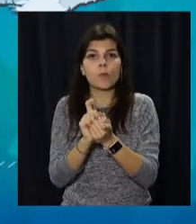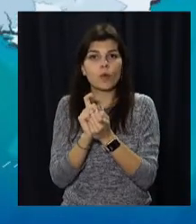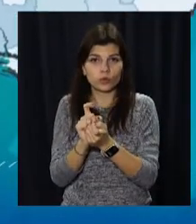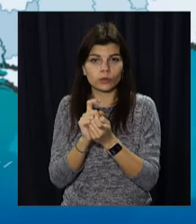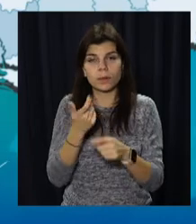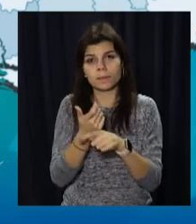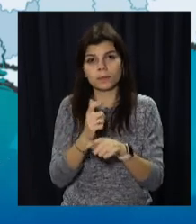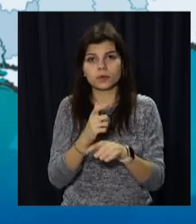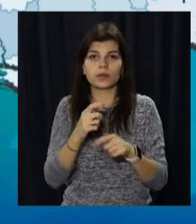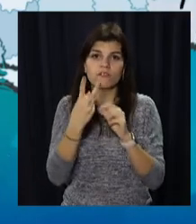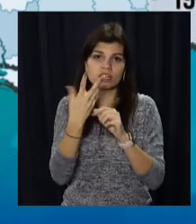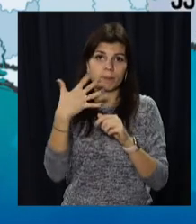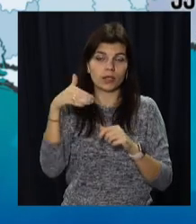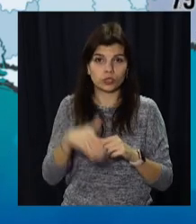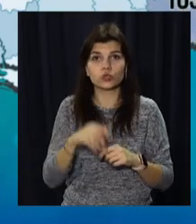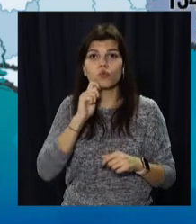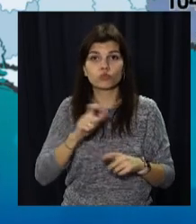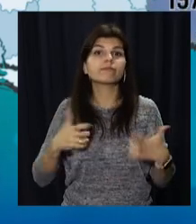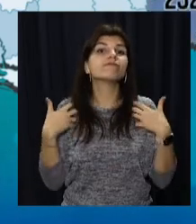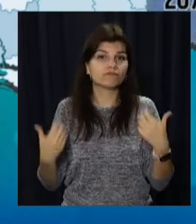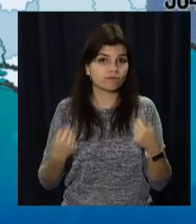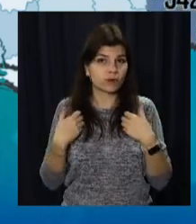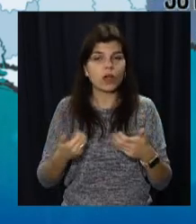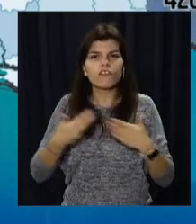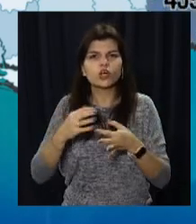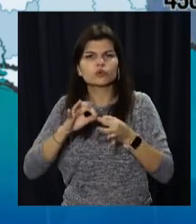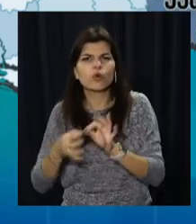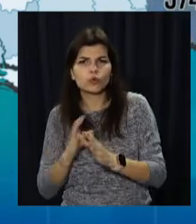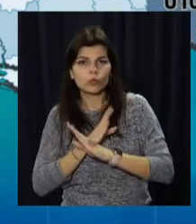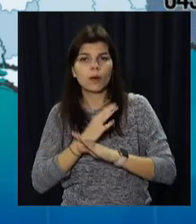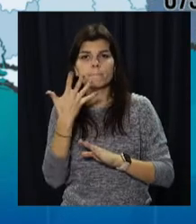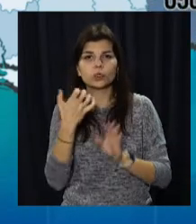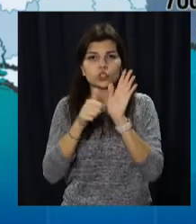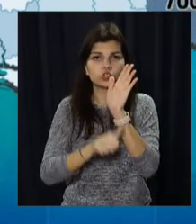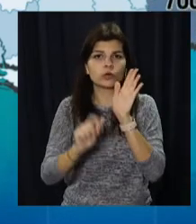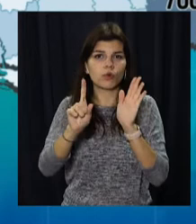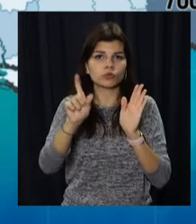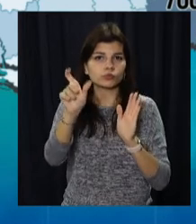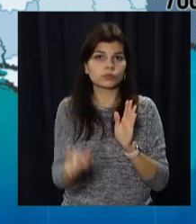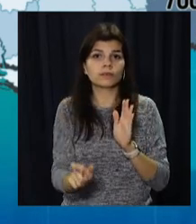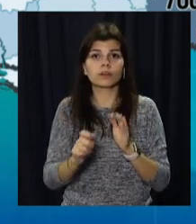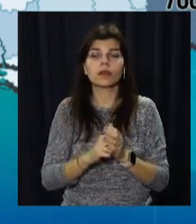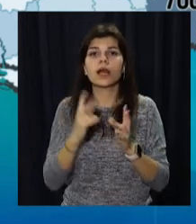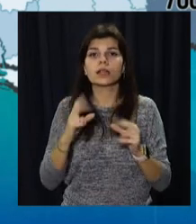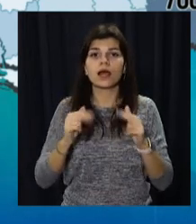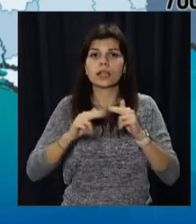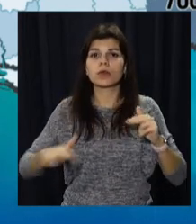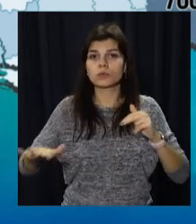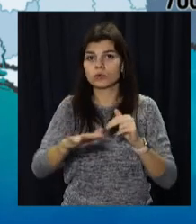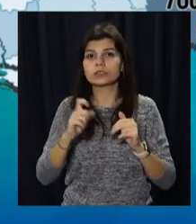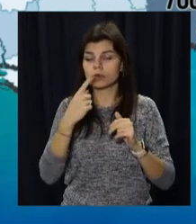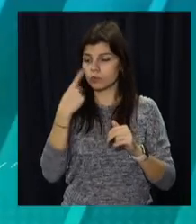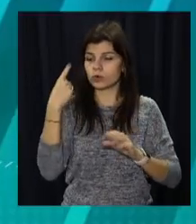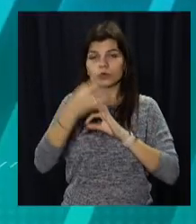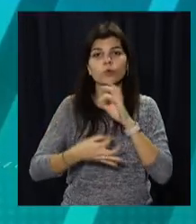недугу більш ніж 25 тисяч українців. Від ускладнень померла 561 людина. На Дніпропетровщині за